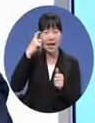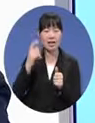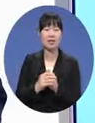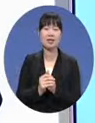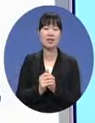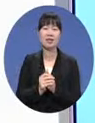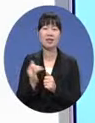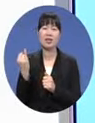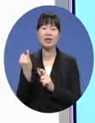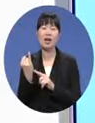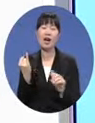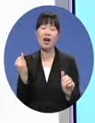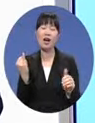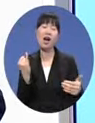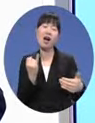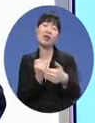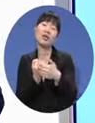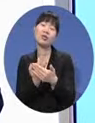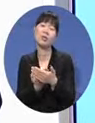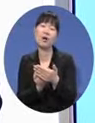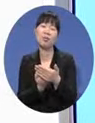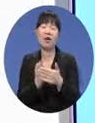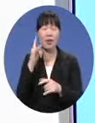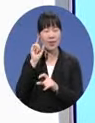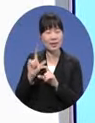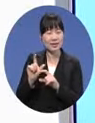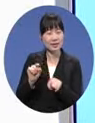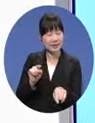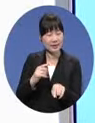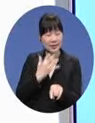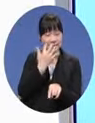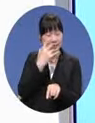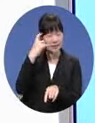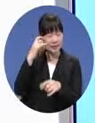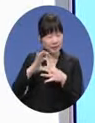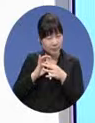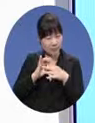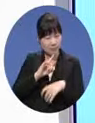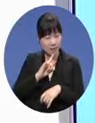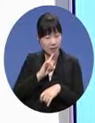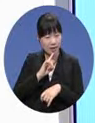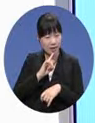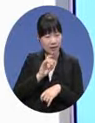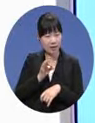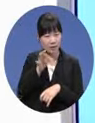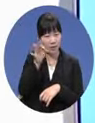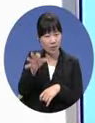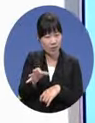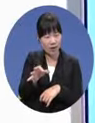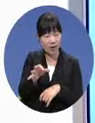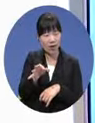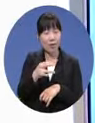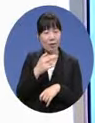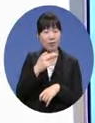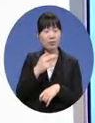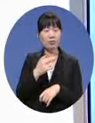여자가 안아줘 그러면요 굉장히 고민합니다. 이게 섹스하자는 얘기인가 아니면 그래가지고 돈도 안 드는데 안아주면 될